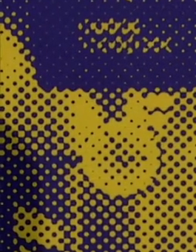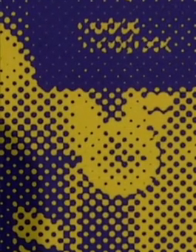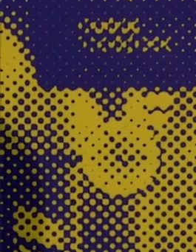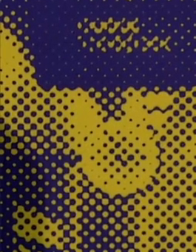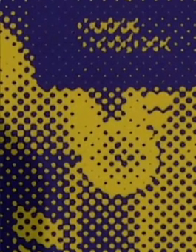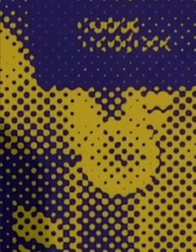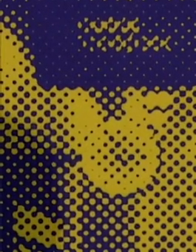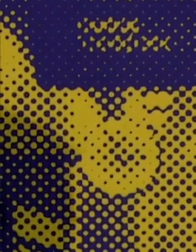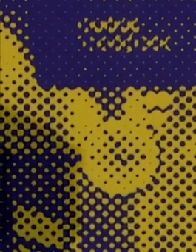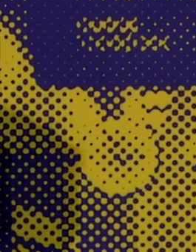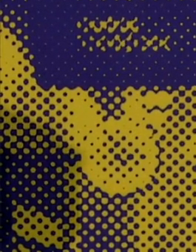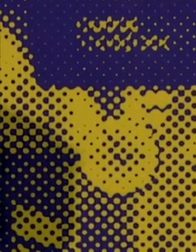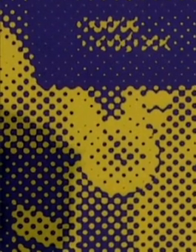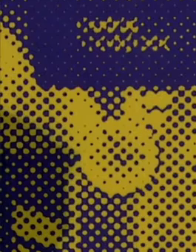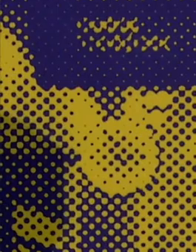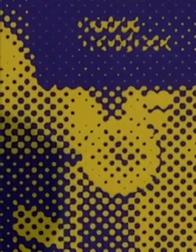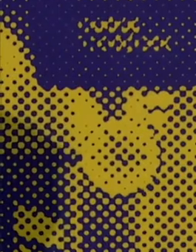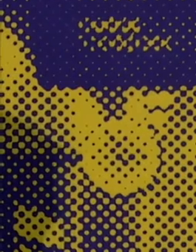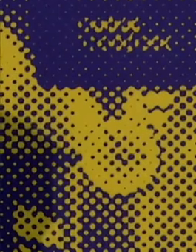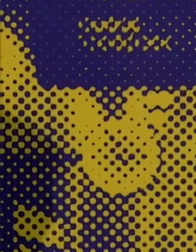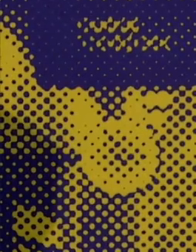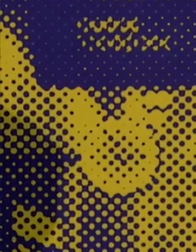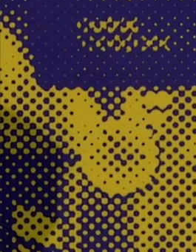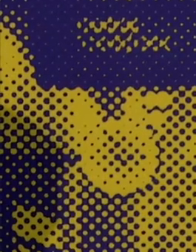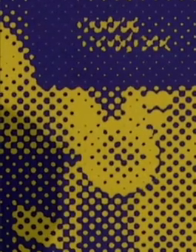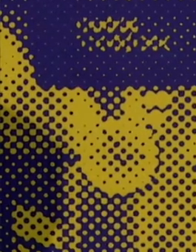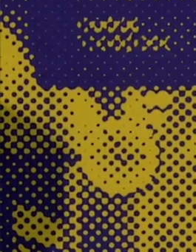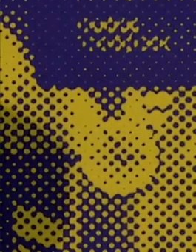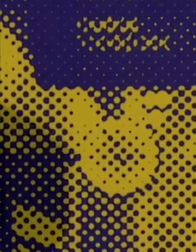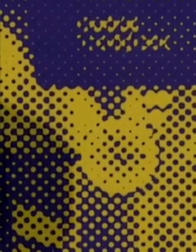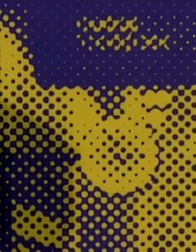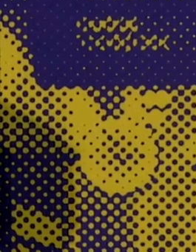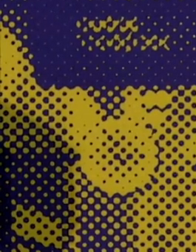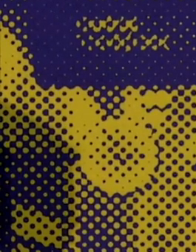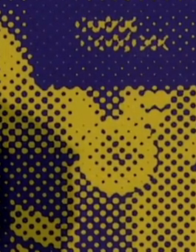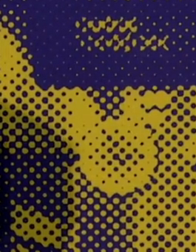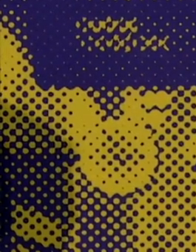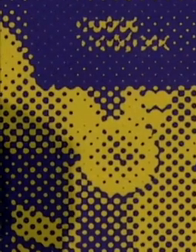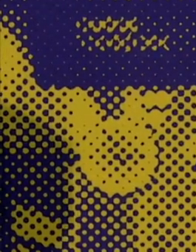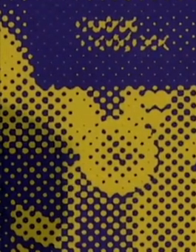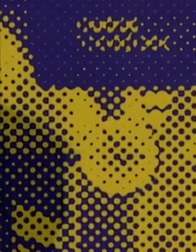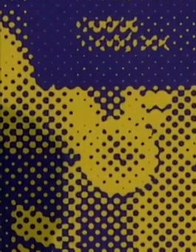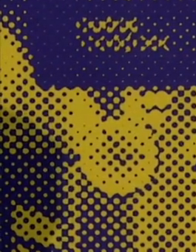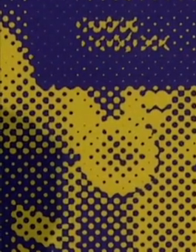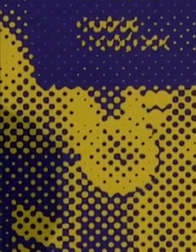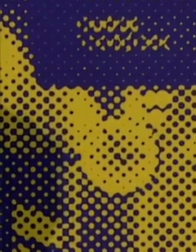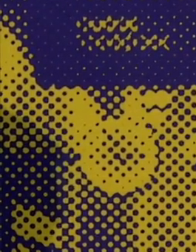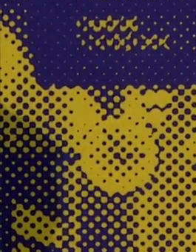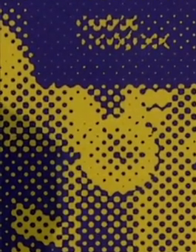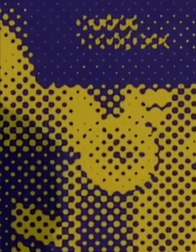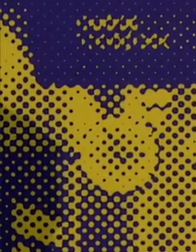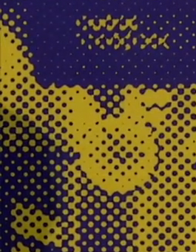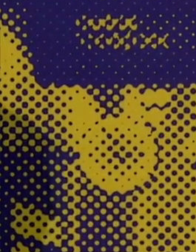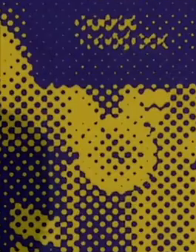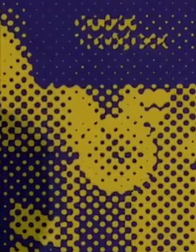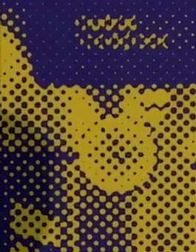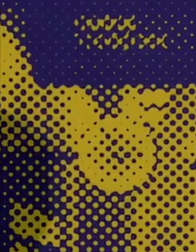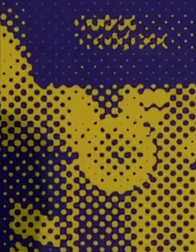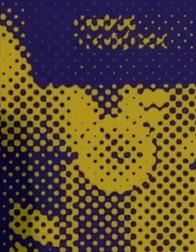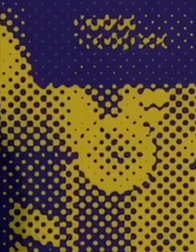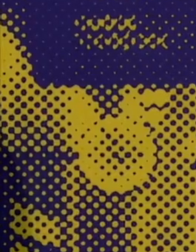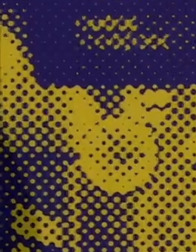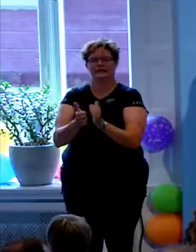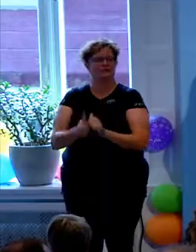att näringslivet faktiskt går före. Och jag tror att kommuner kan lära sig jättemycket om hur näringslivet har jobbat med